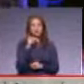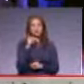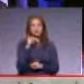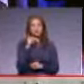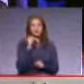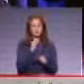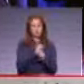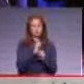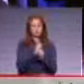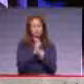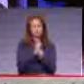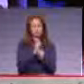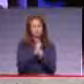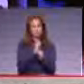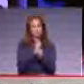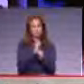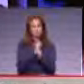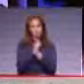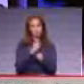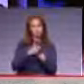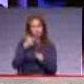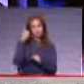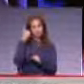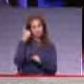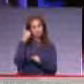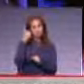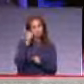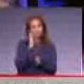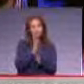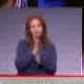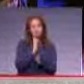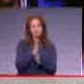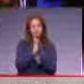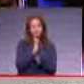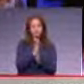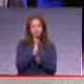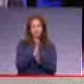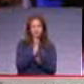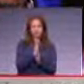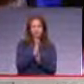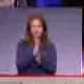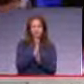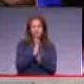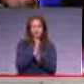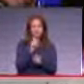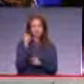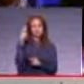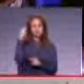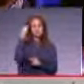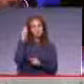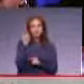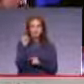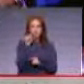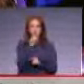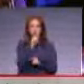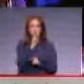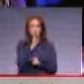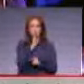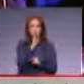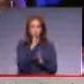مرحله صعبه جدا في التمثيل. المرحله دي وصلت نتيجه انك انت بقيتي بتختاري ادوارك